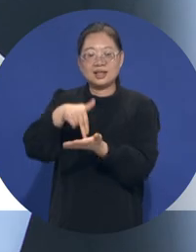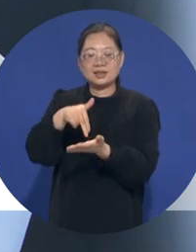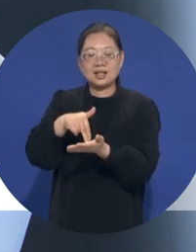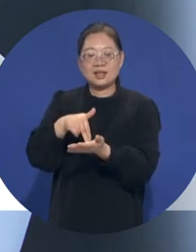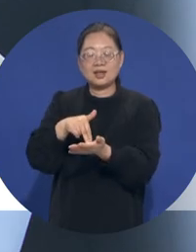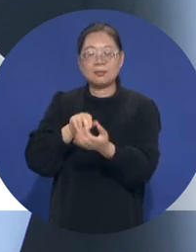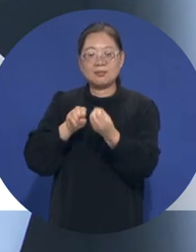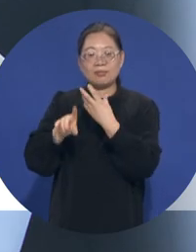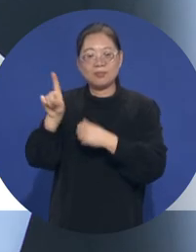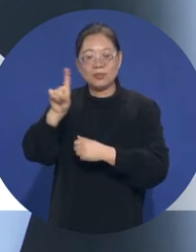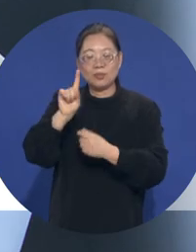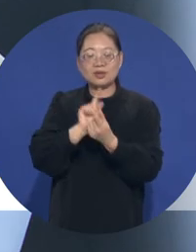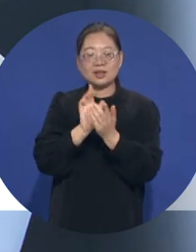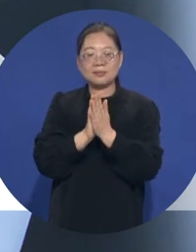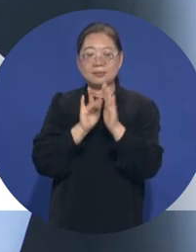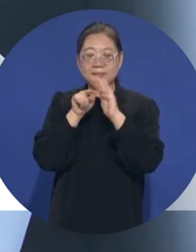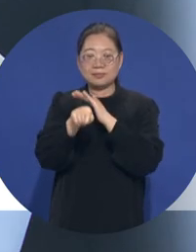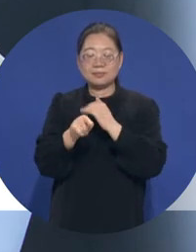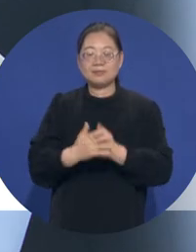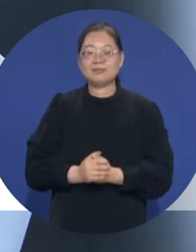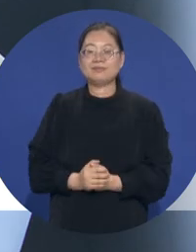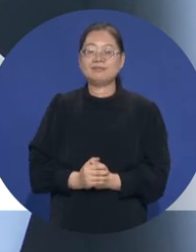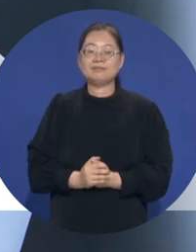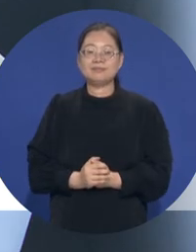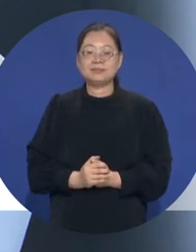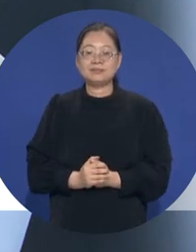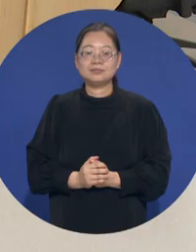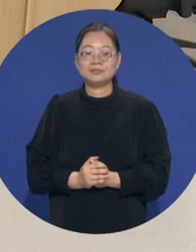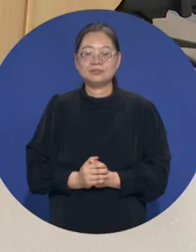계약 현장에 직접 가봤습니다. 리포트 보시죠.